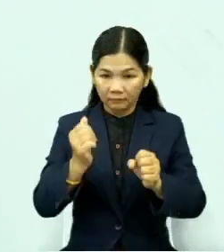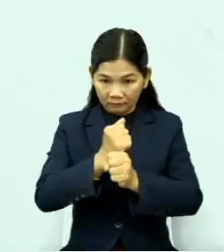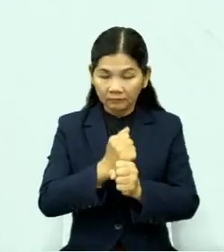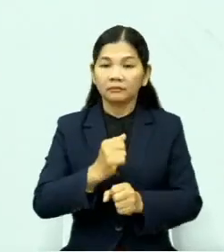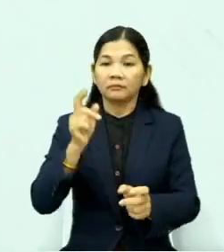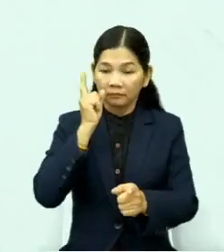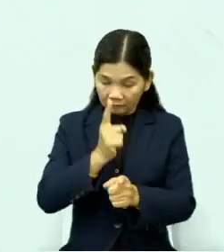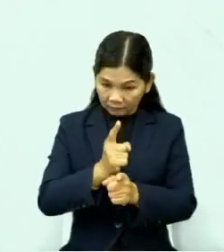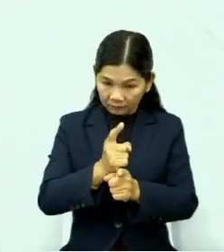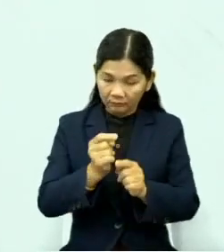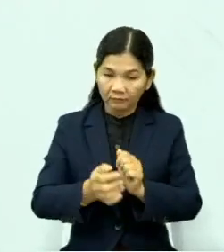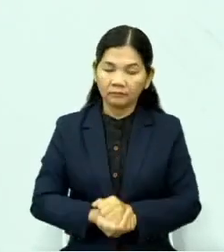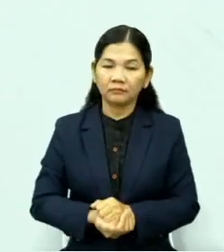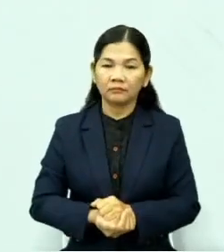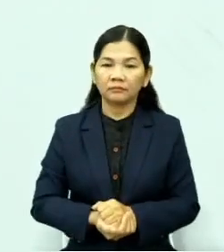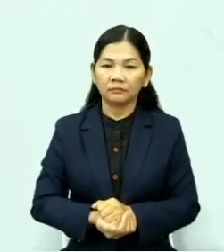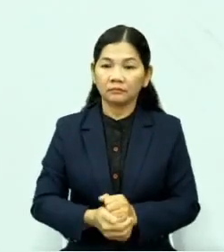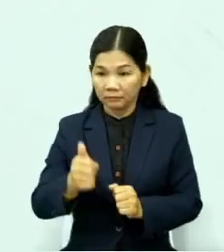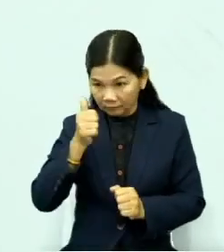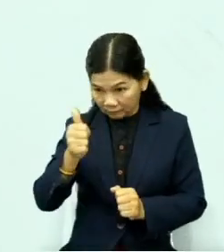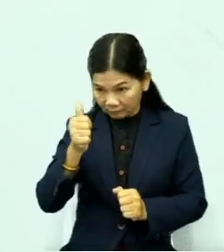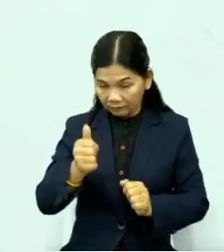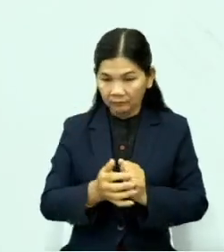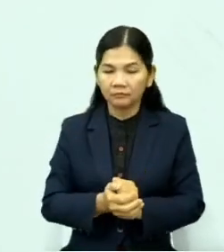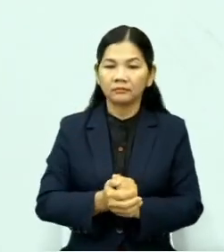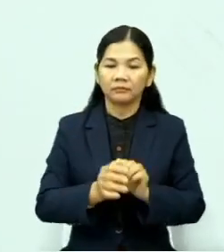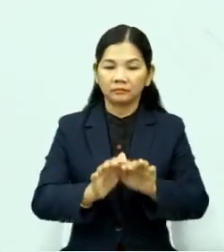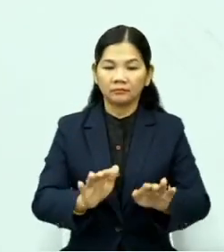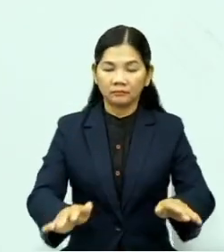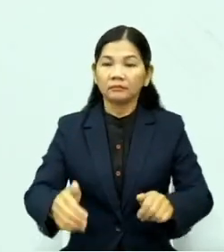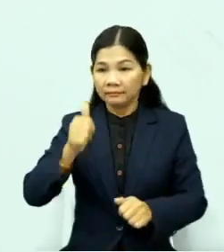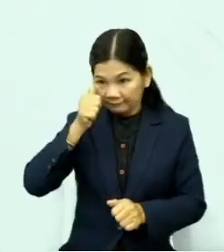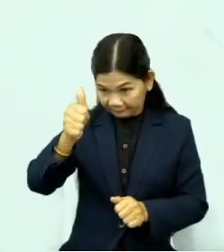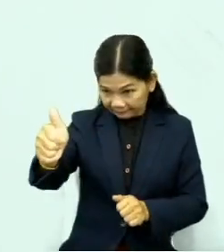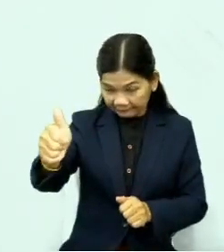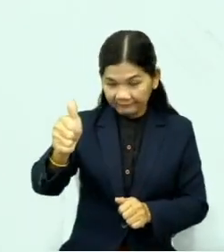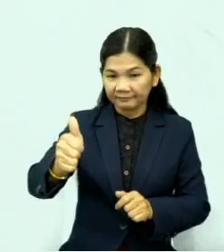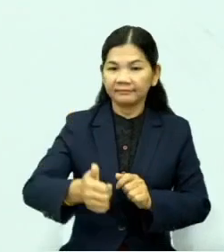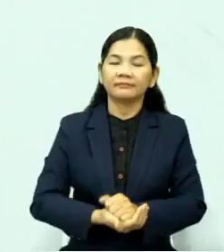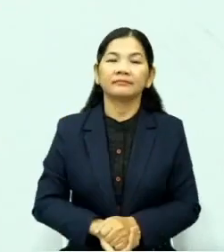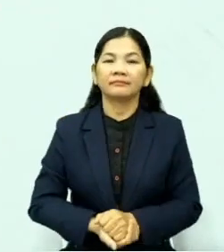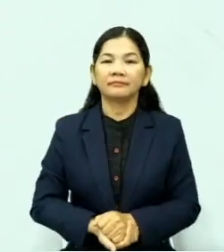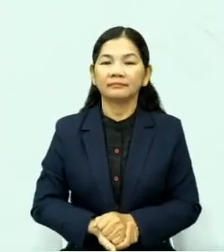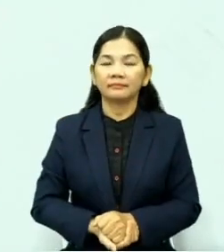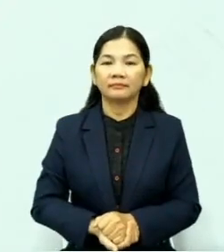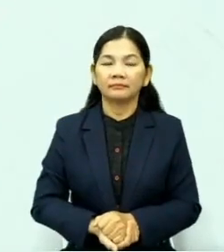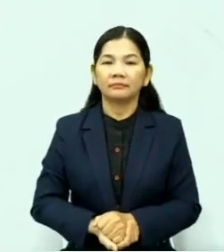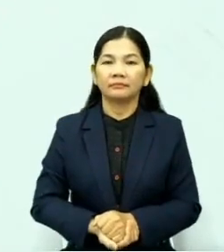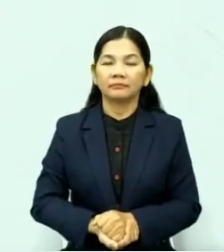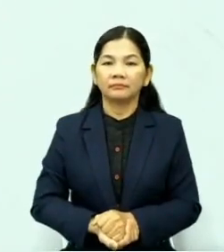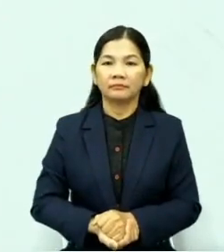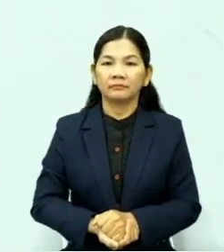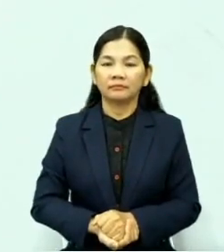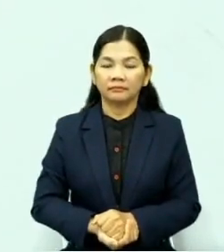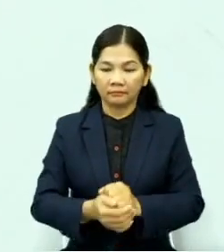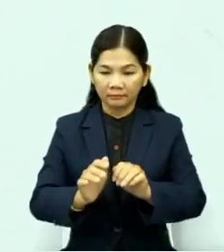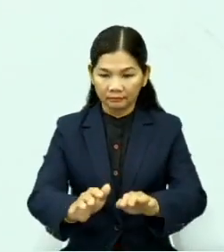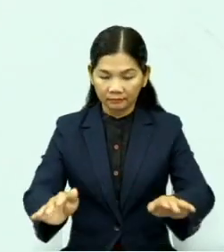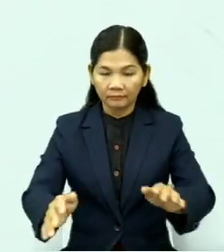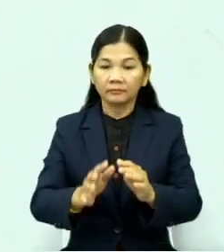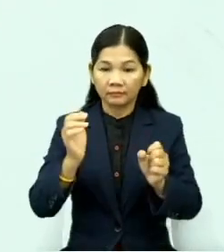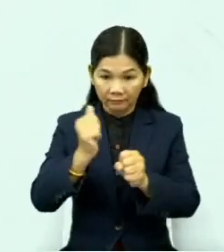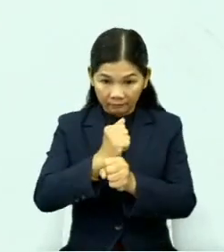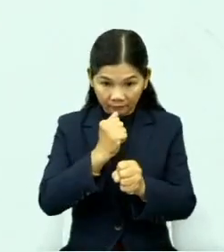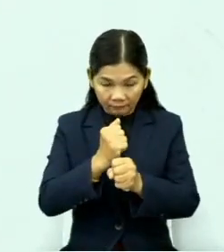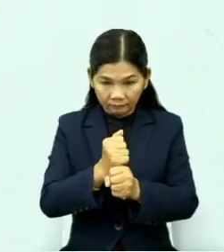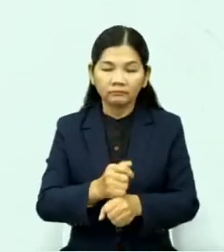បានត្រឹមត្រូវចាឲ្យធ្វើបានល្អចាអញ្ចឹងអ្នកគ្រូឲ្យមេដៃអស់ចាចាល្អណាកូនឲ្យចំពោះកូនដែលធ្វើមិ